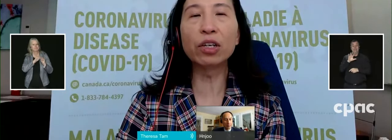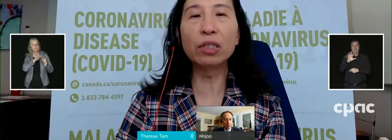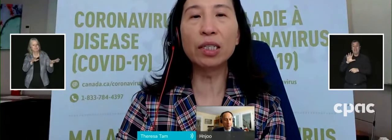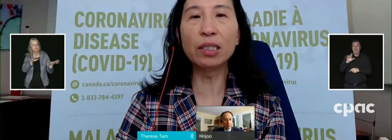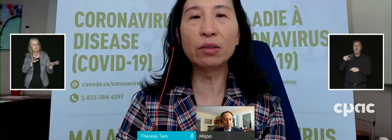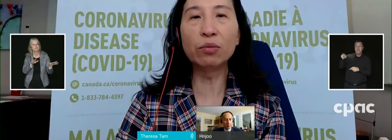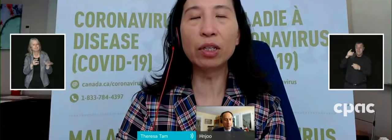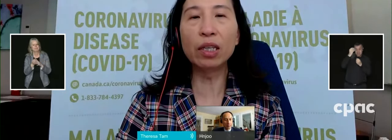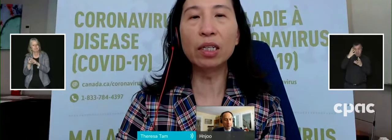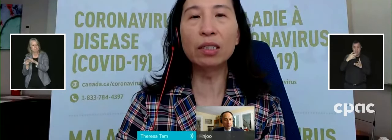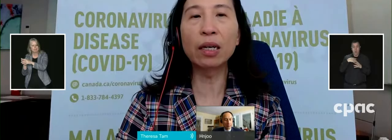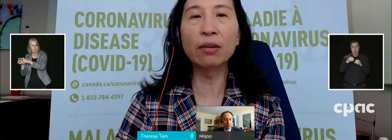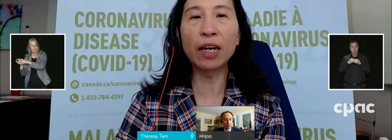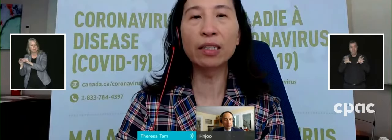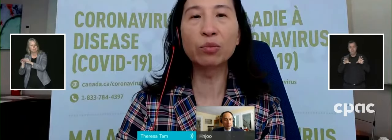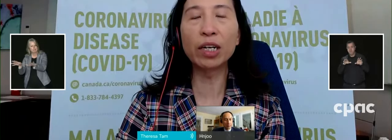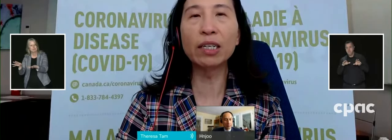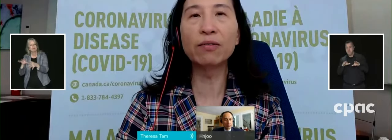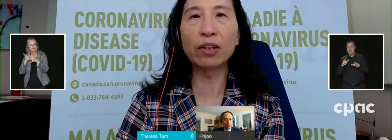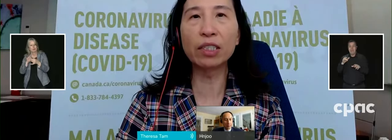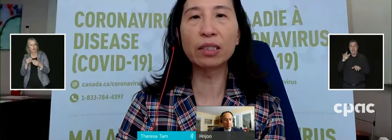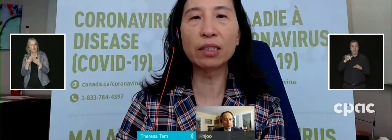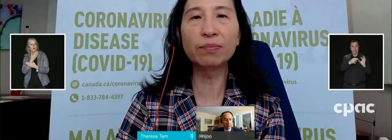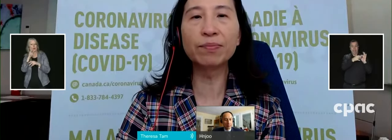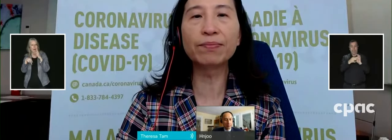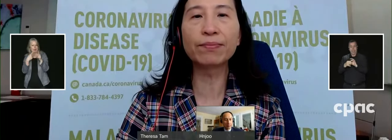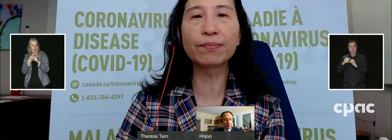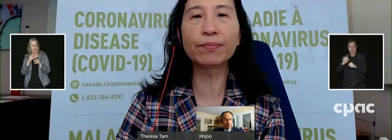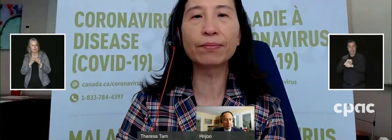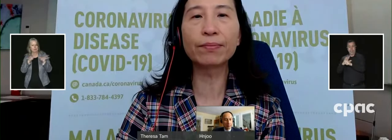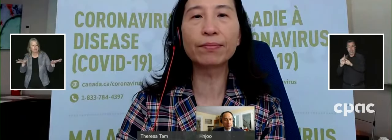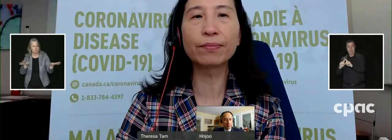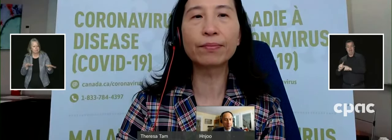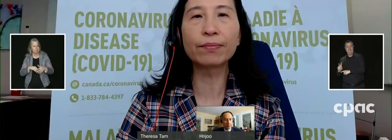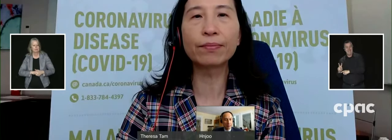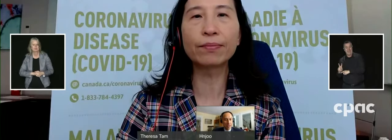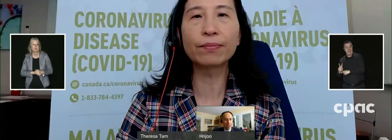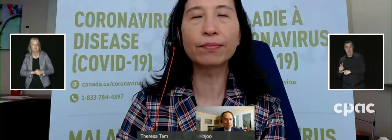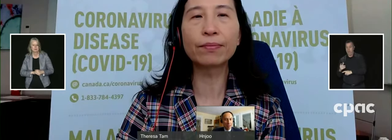activity associated with these fast-spreading variants.